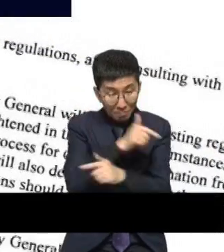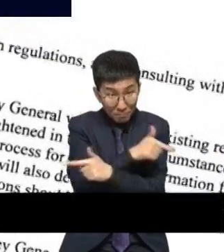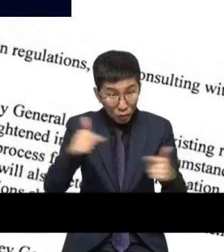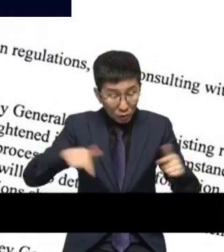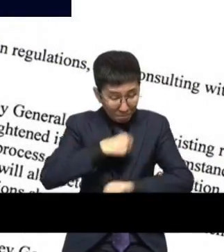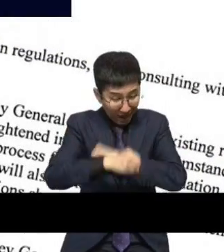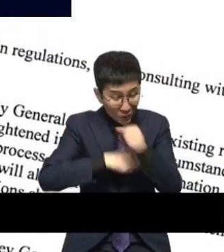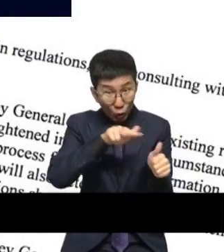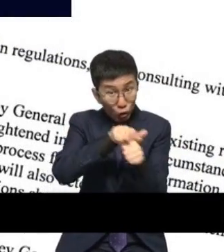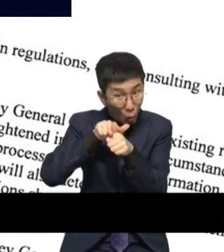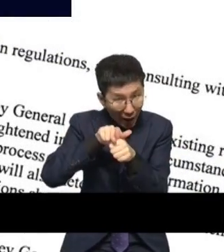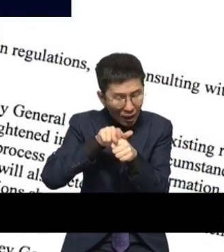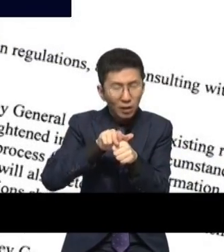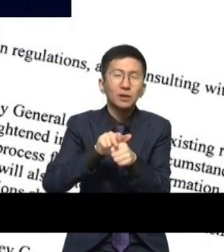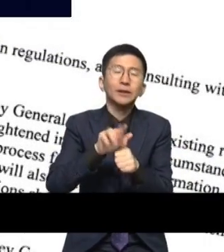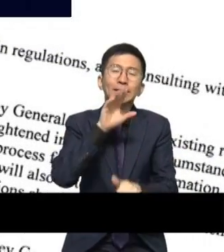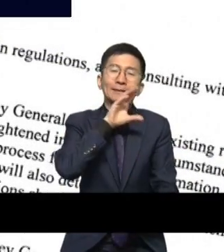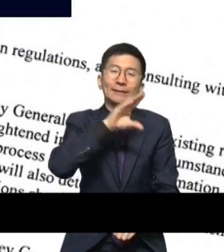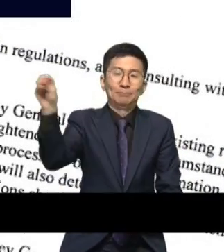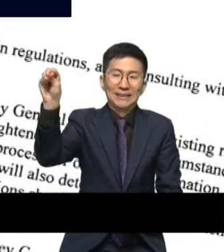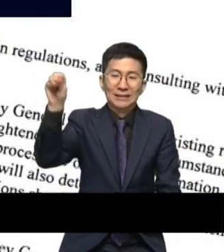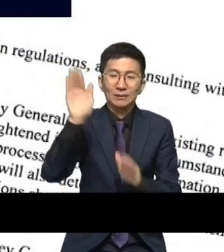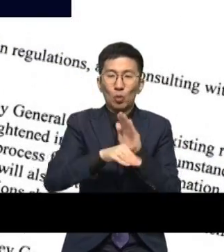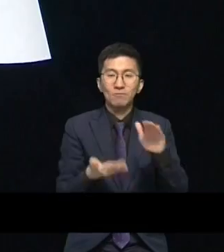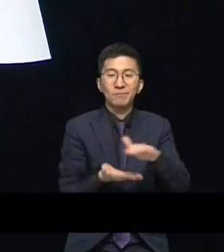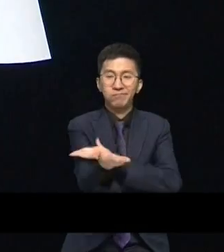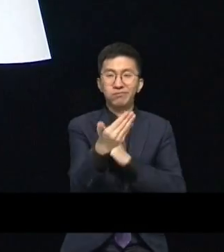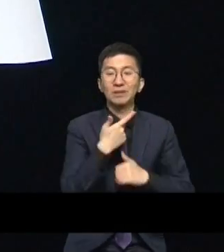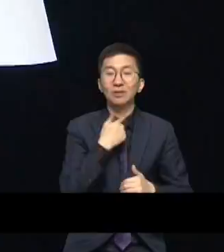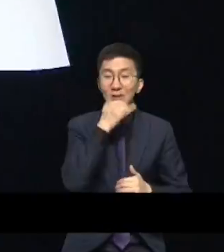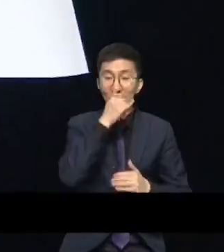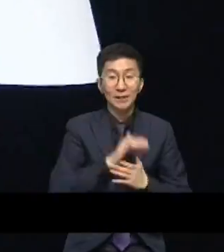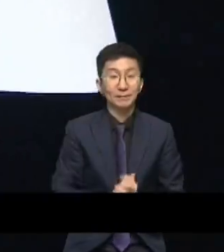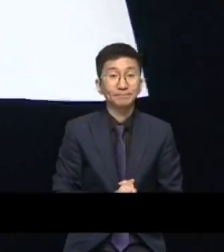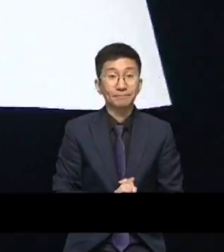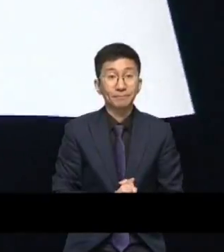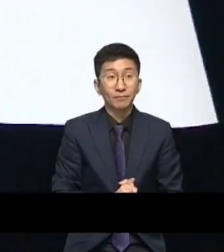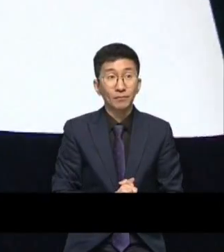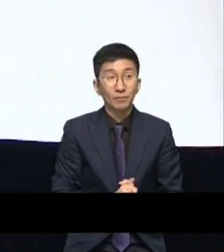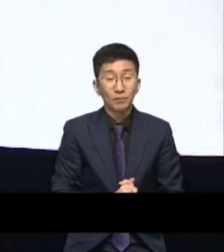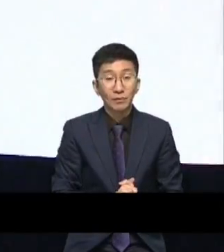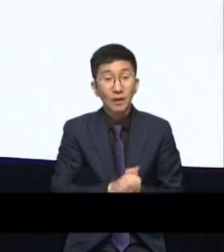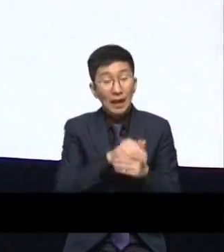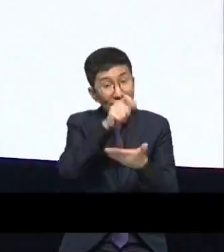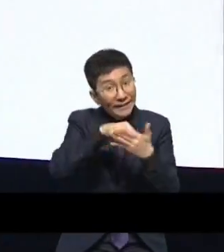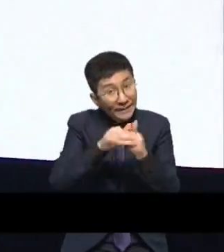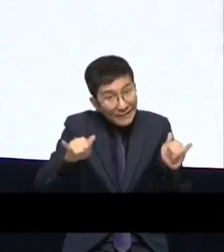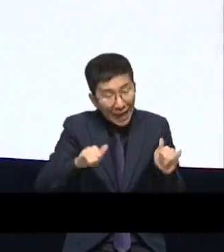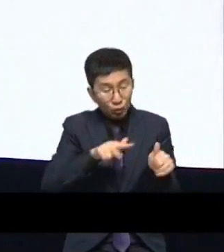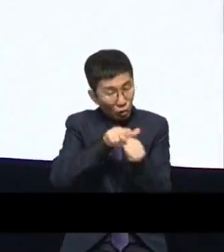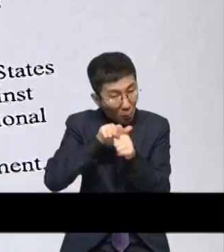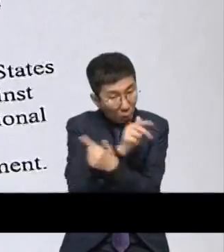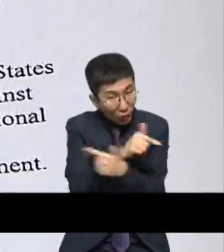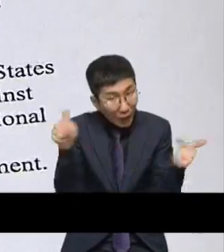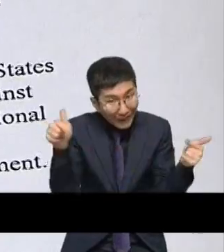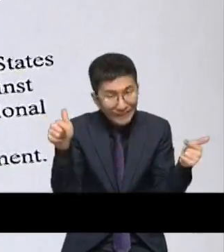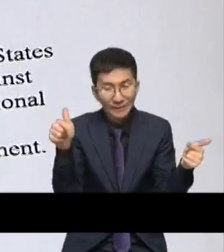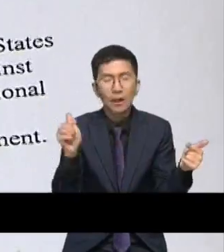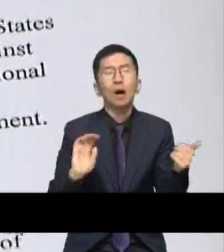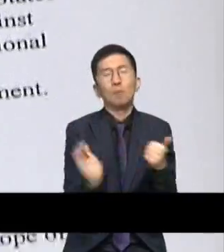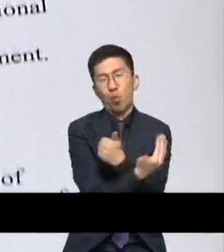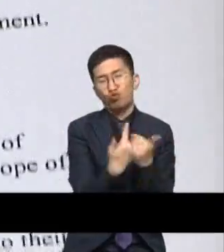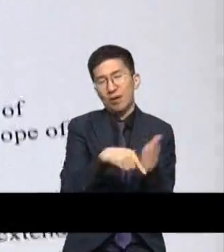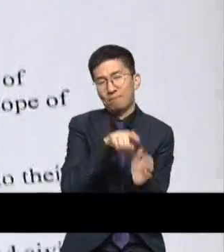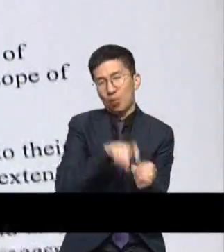행위를 금지하는 조치를 공문으로 발표했습니다. 취재원 보호 권리 등 언론 자유를 중대하게